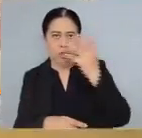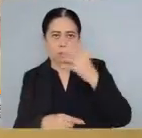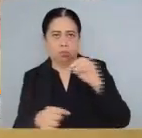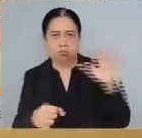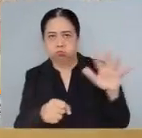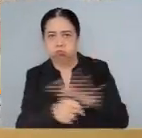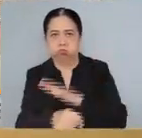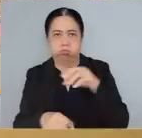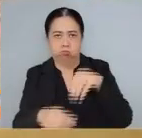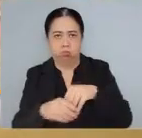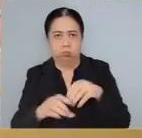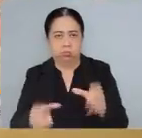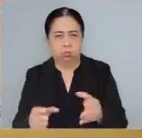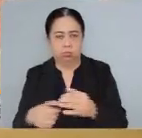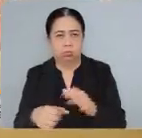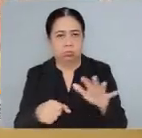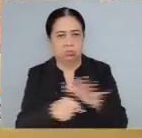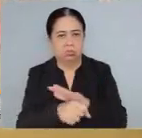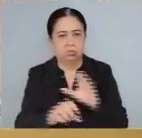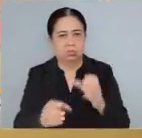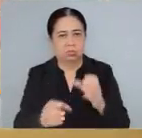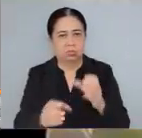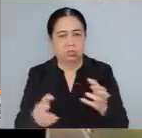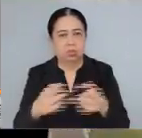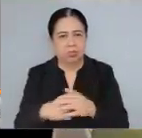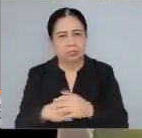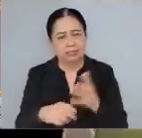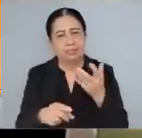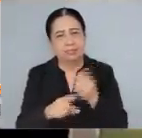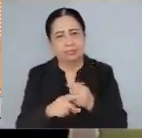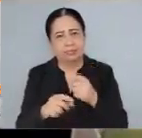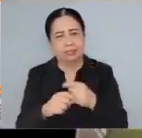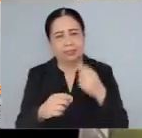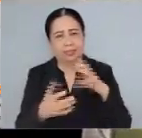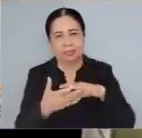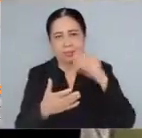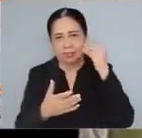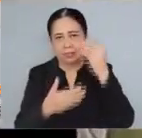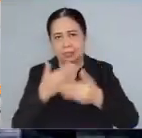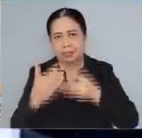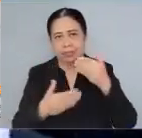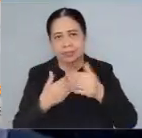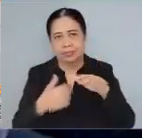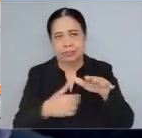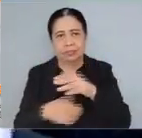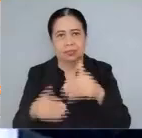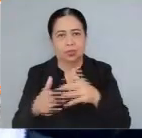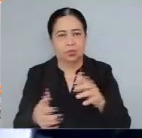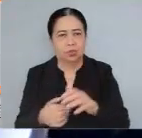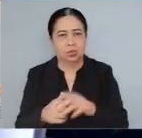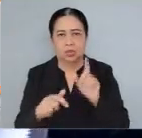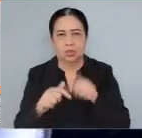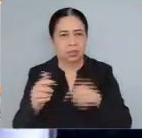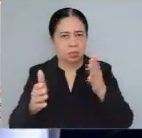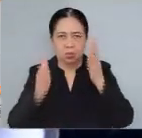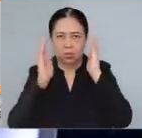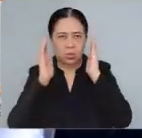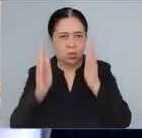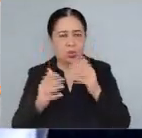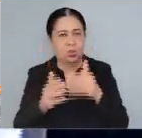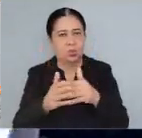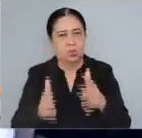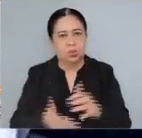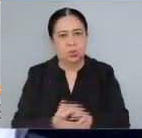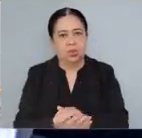nagsisiksikan. Kapag siksikan sa classrooms, apektado ang pagkatuto ng mga bata. Hindi po makapag-focus ng masyado. Kasi